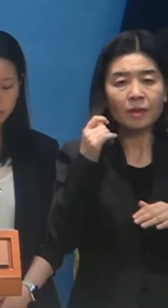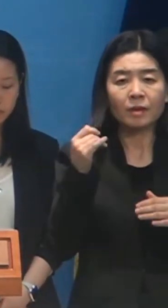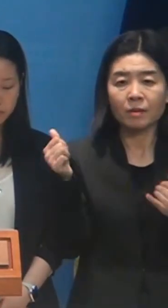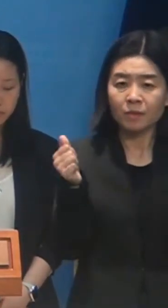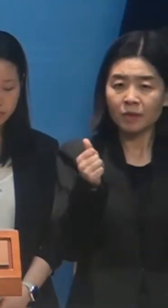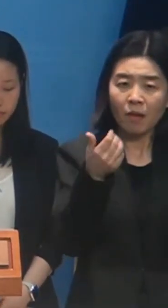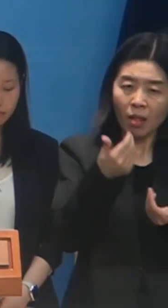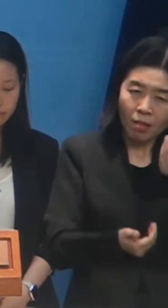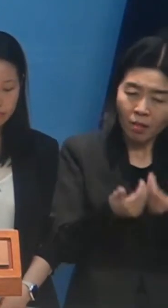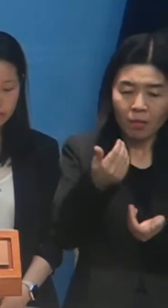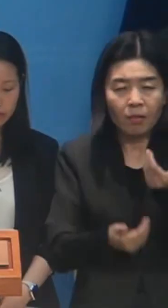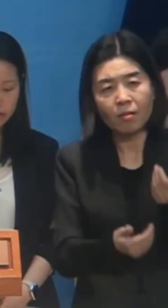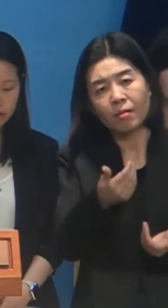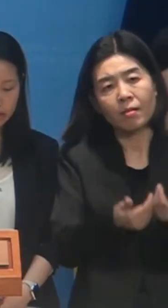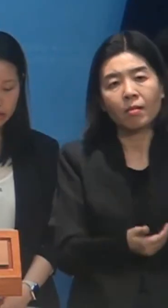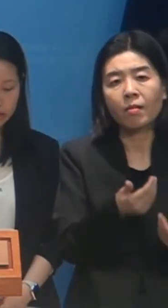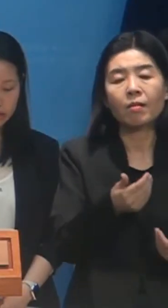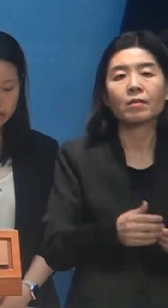벽에 가로막혀 버렸습니다.